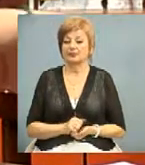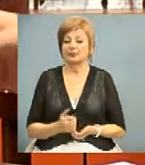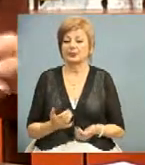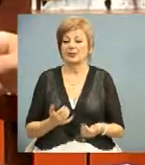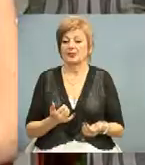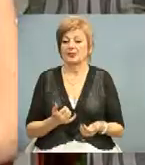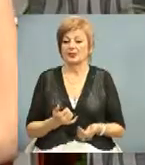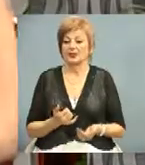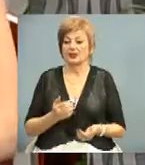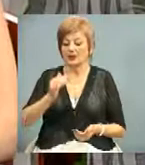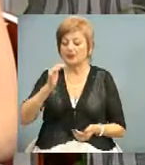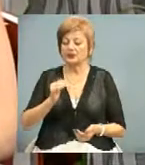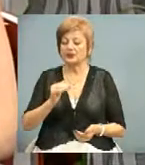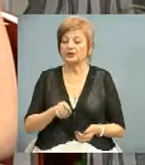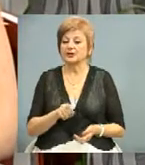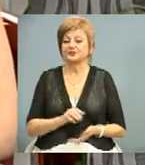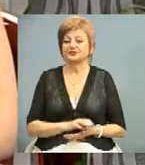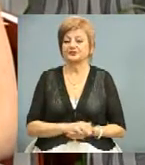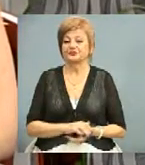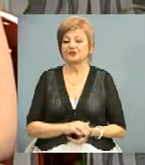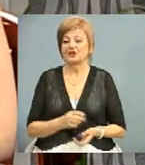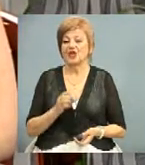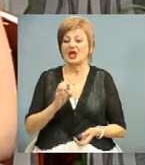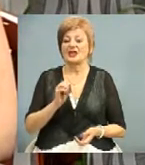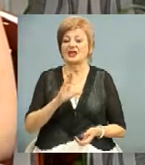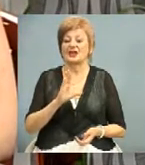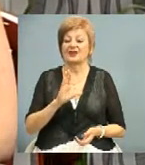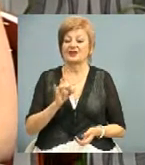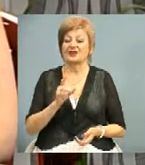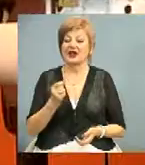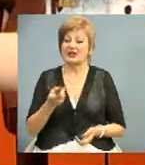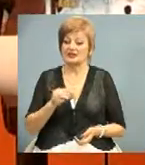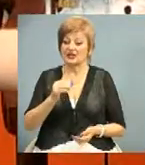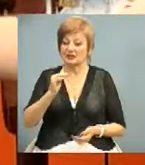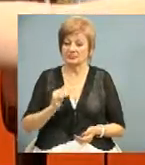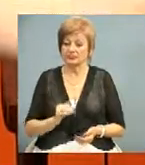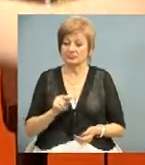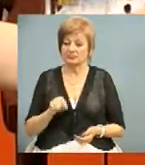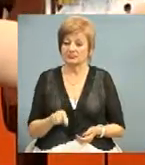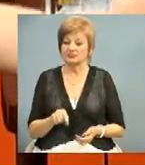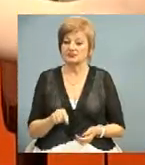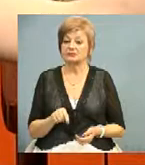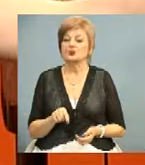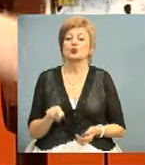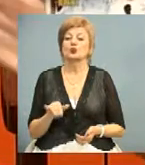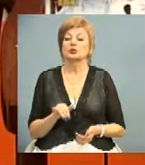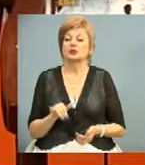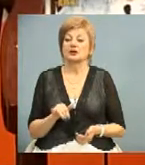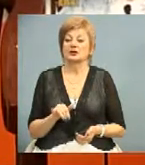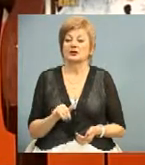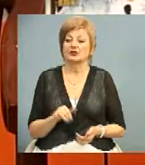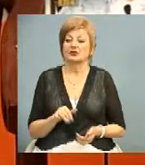Давай спустимося внижче. Якщо ми від Євразії спустимося нижче, то ми потрапимо куди? Ось. Куди ми потрапимо? До